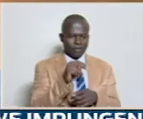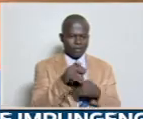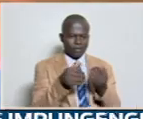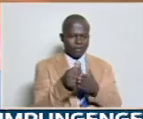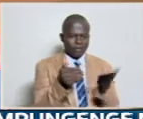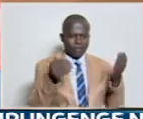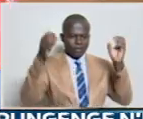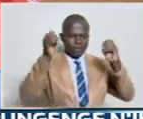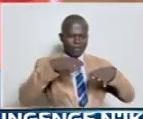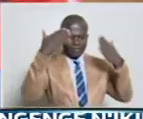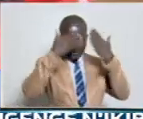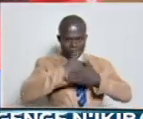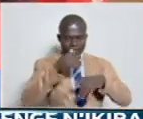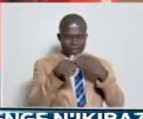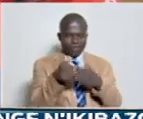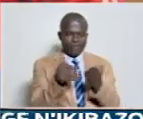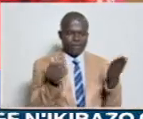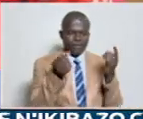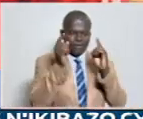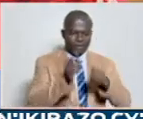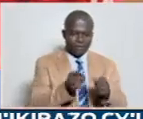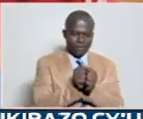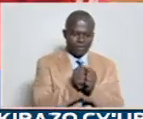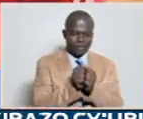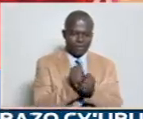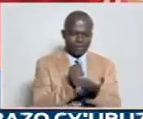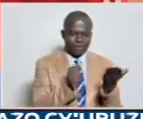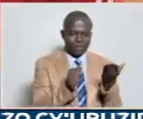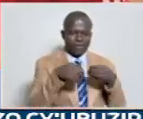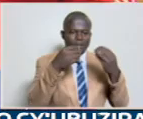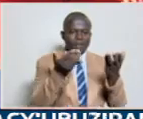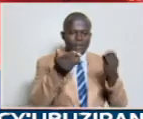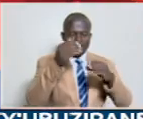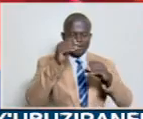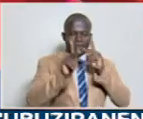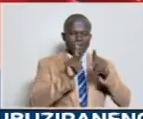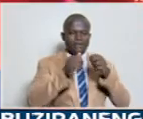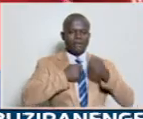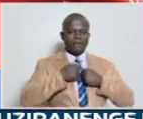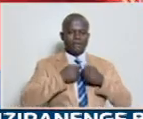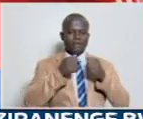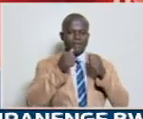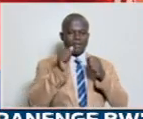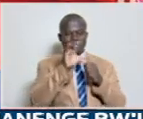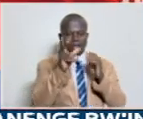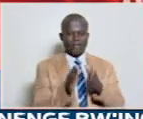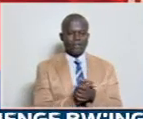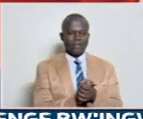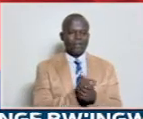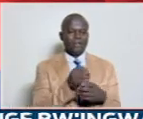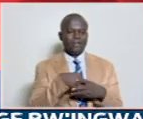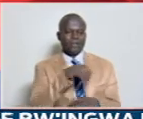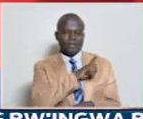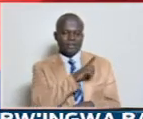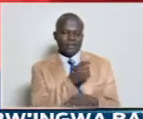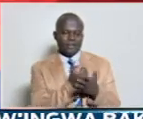est-ce que Kigali Night Run comme ceci que vous avez assisté ça donne quelque leçon aux peuples africains? Alors, on a eu l'opportunité